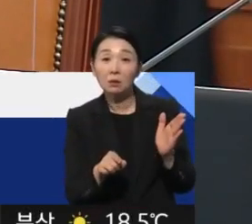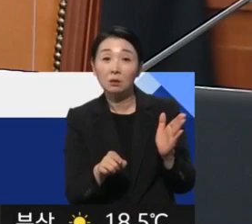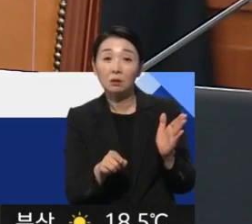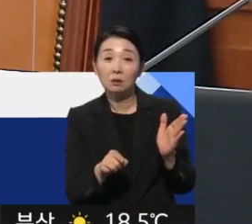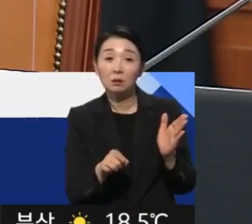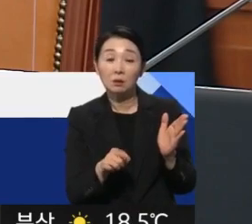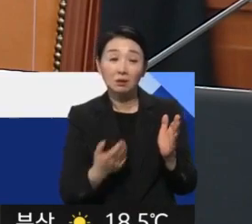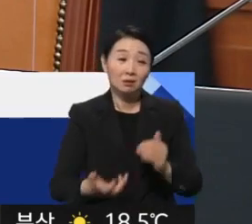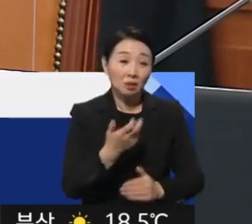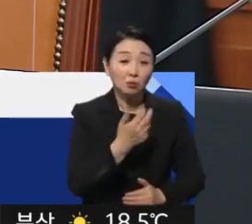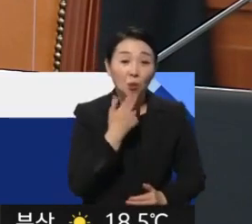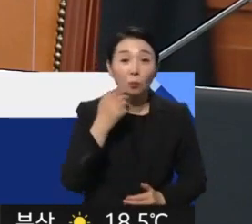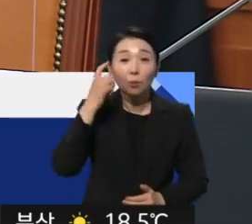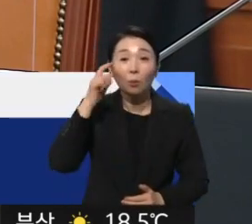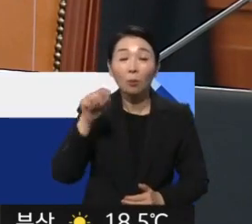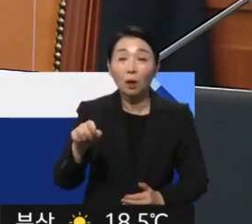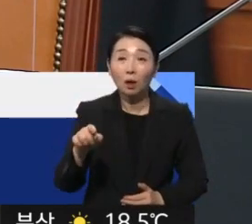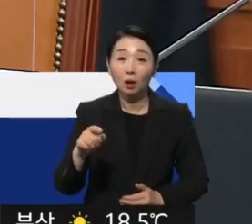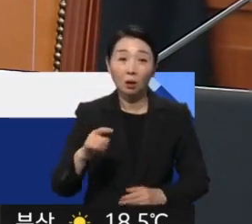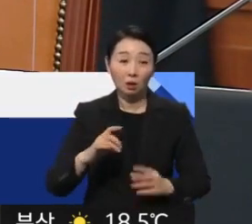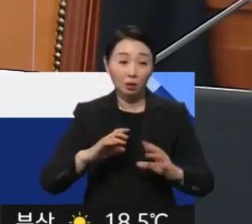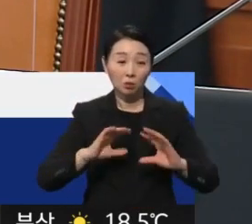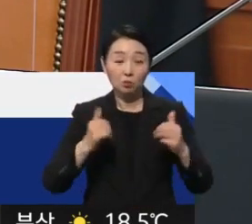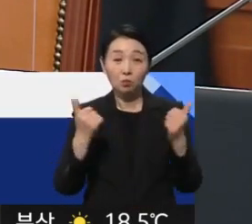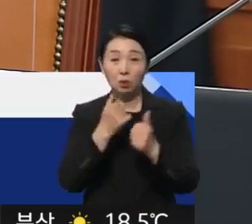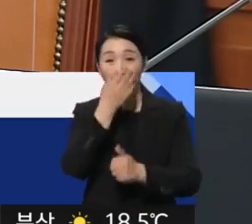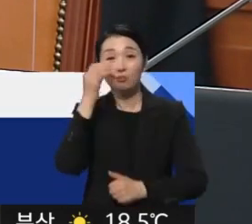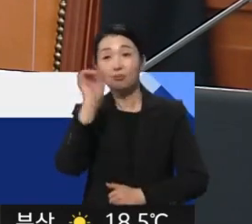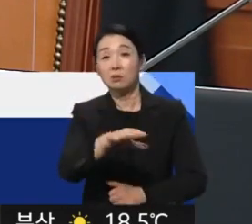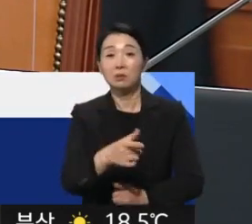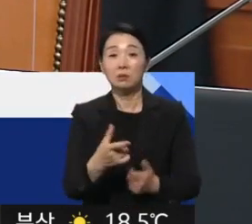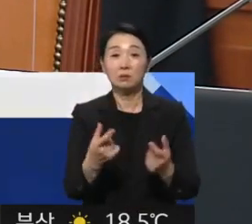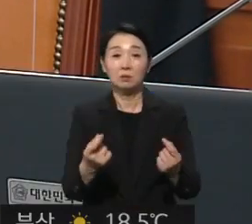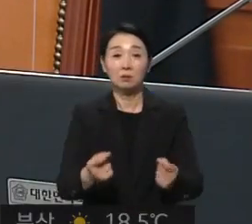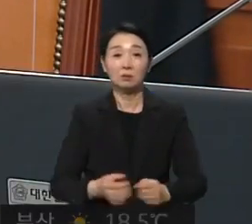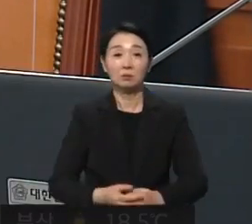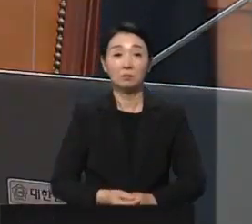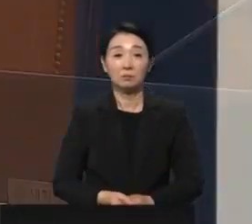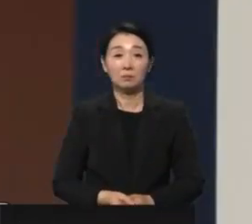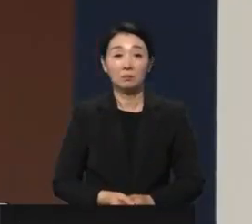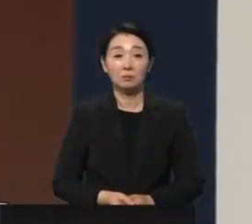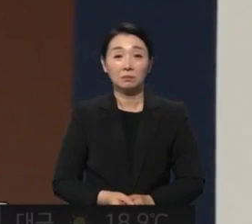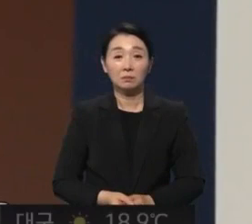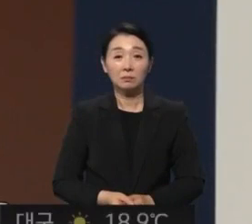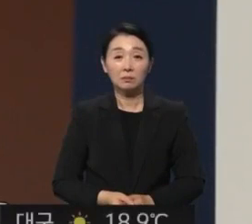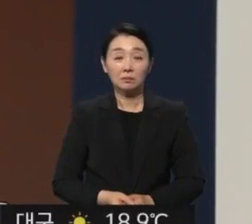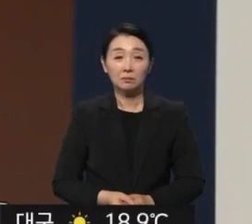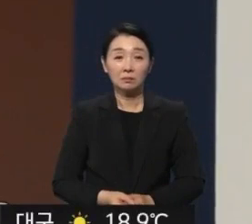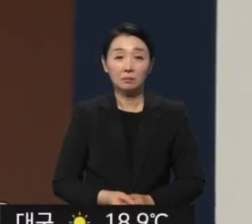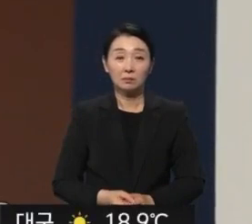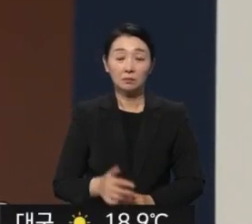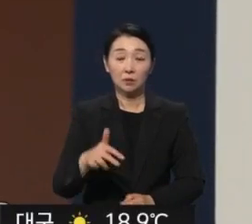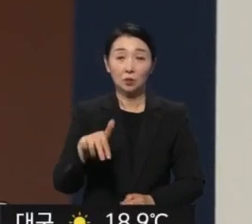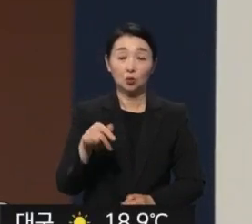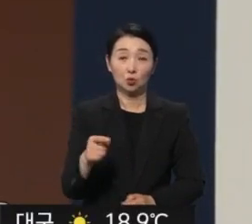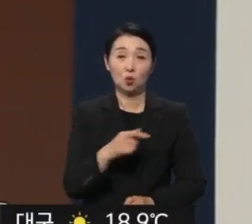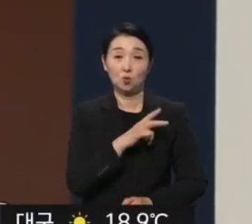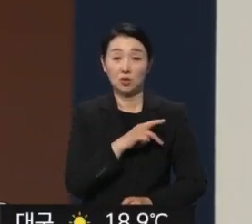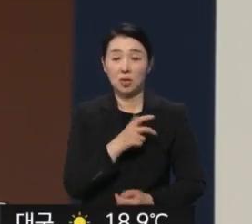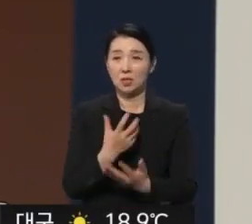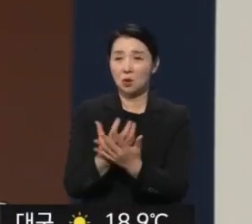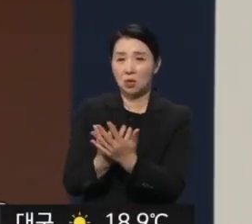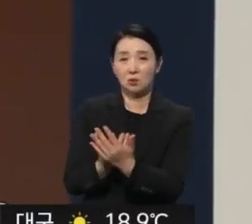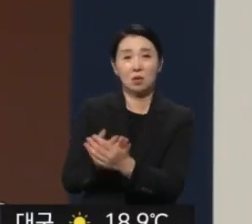제출하지 않는 것은 국회를 무시하는 것도 돈을 넘었 중호형 위원장도 자료 제출을 함께